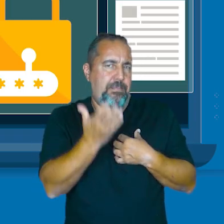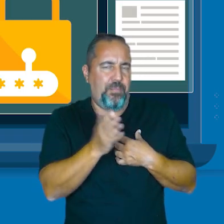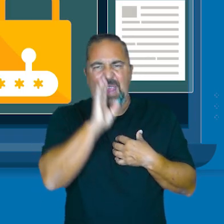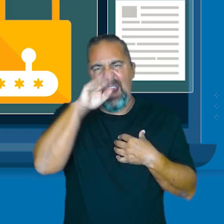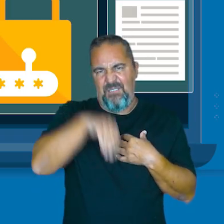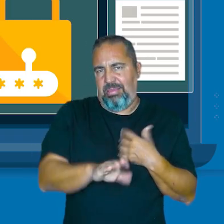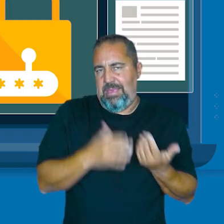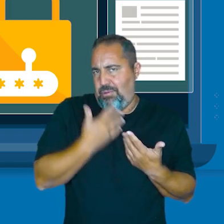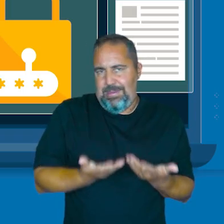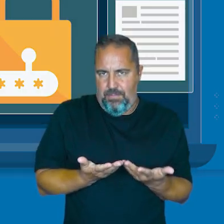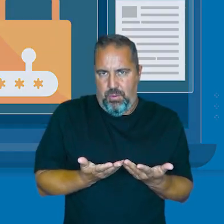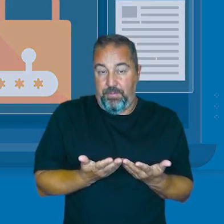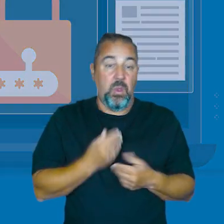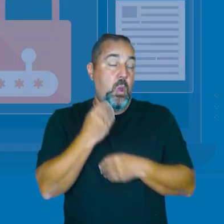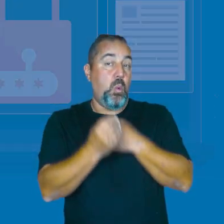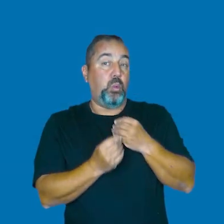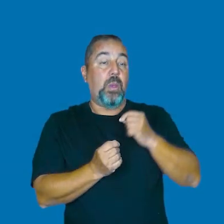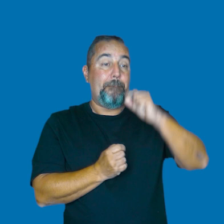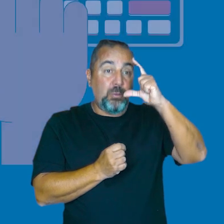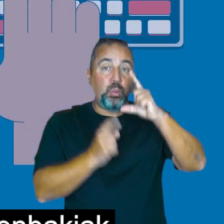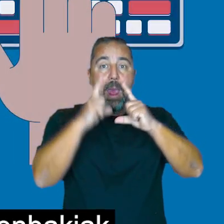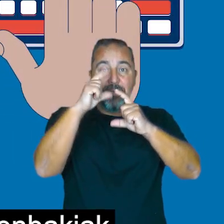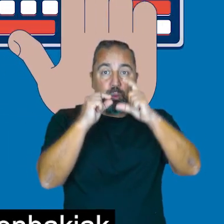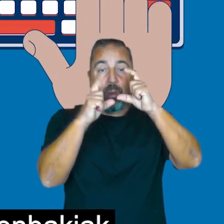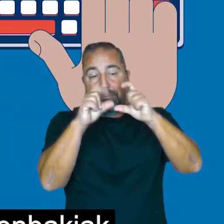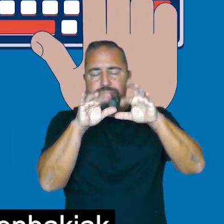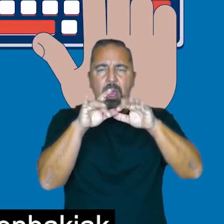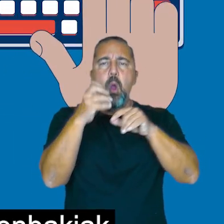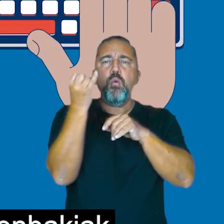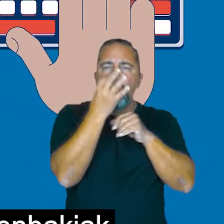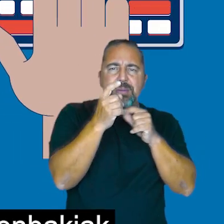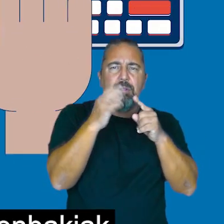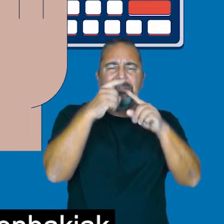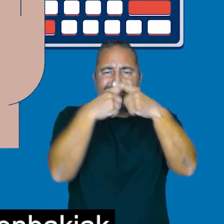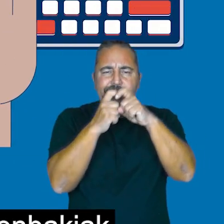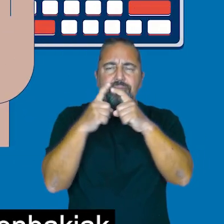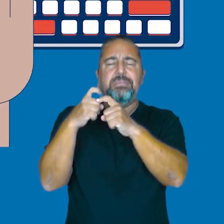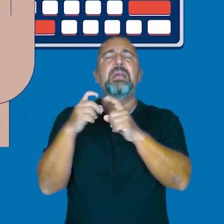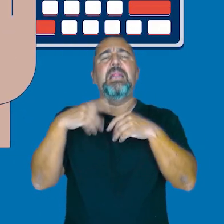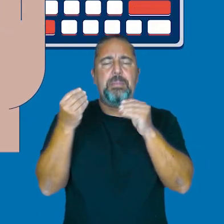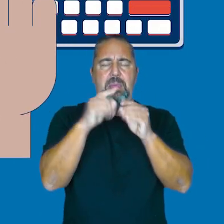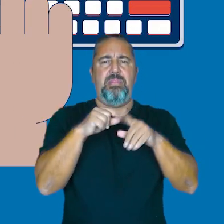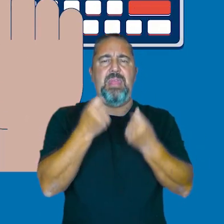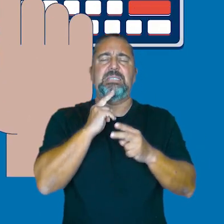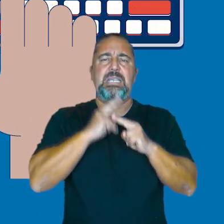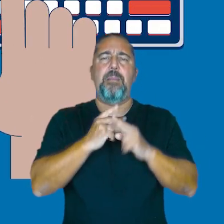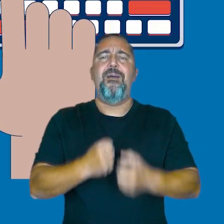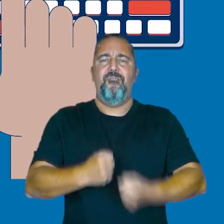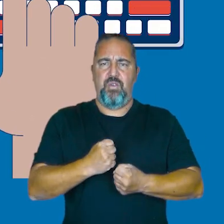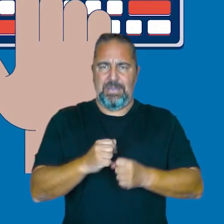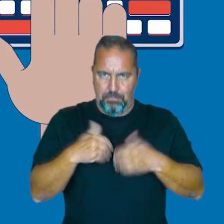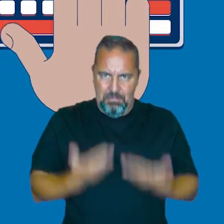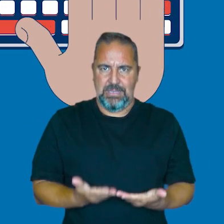abar. Adibidez, elefantea. Bi, erabili letra larriak, xeheak, zenbakiak eta karaktereak